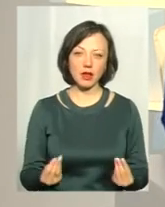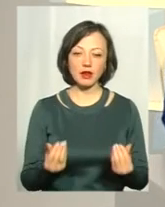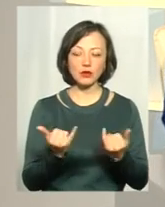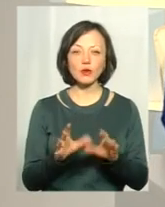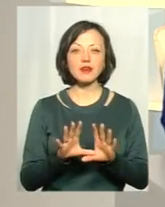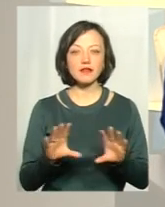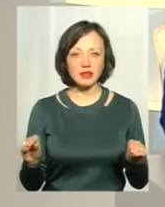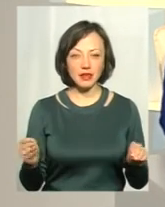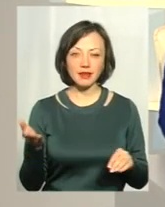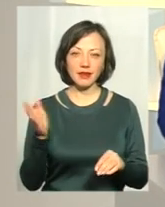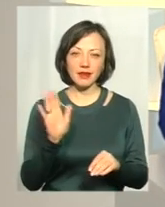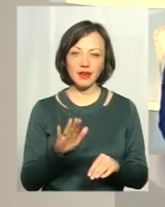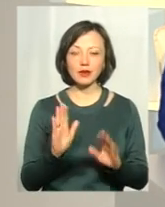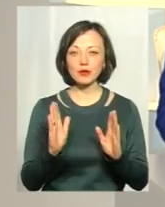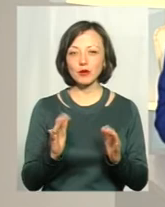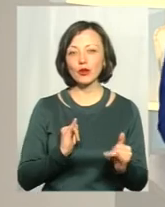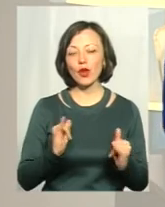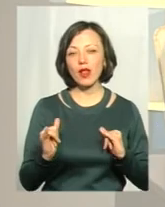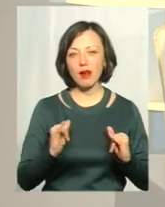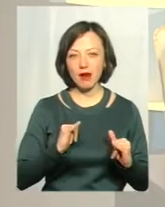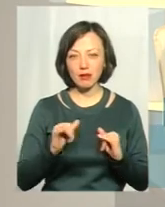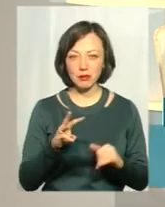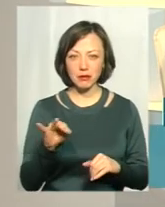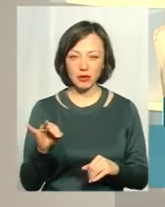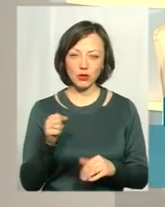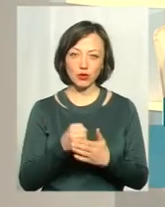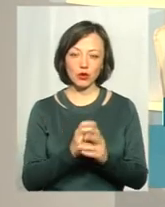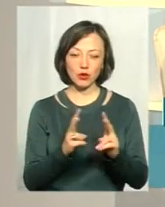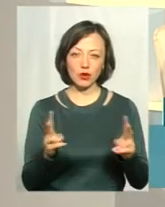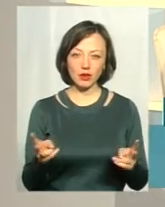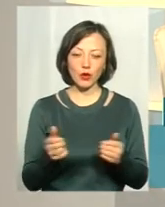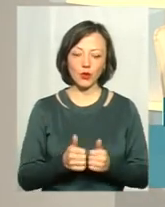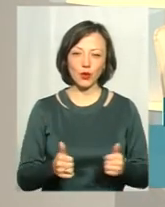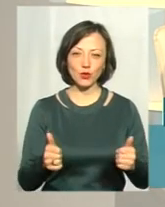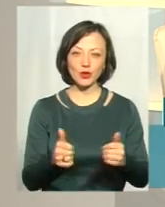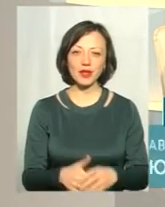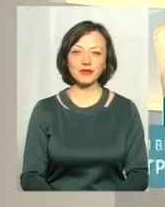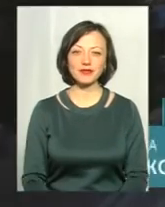на сьогодні це все. І давайте будемо толерантними до тих, хто нас оточує.